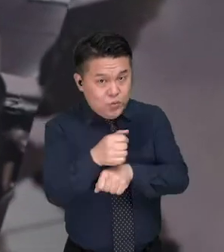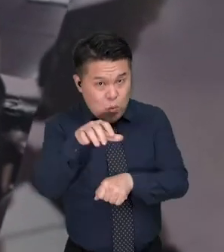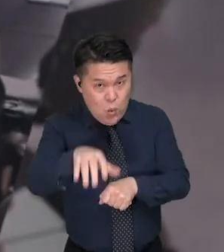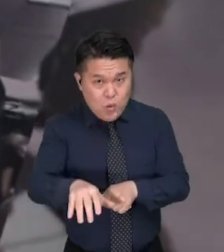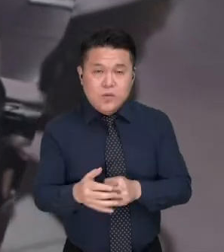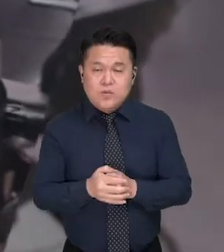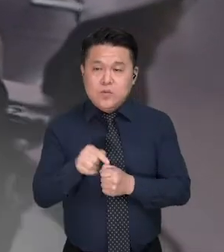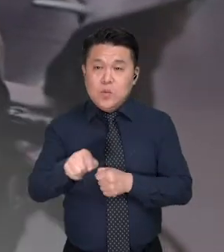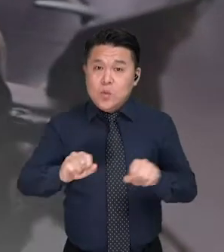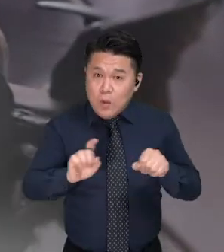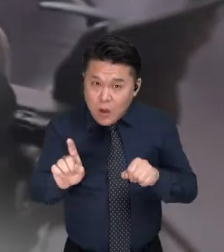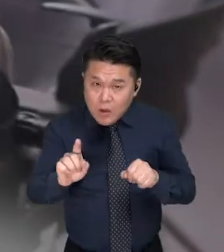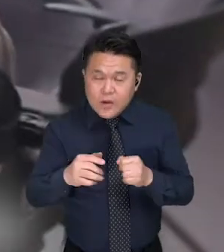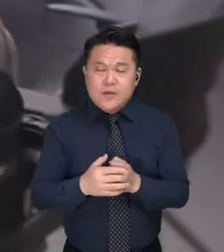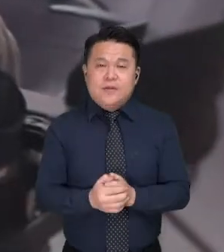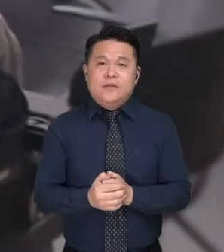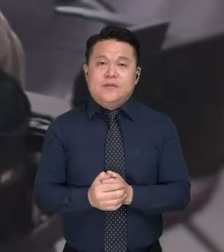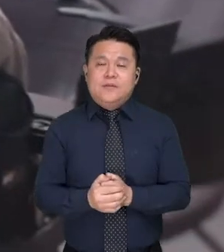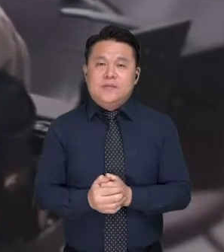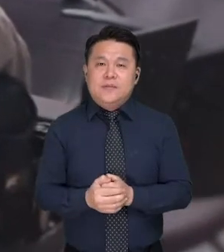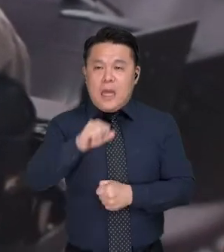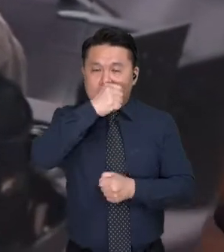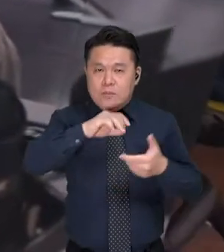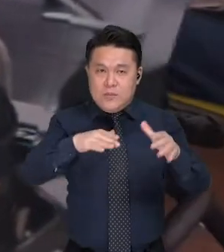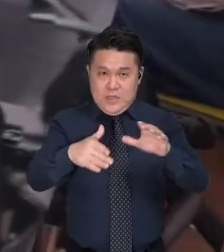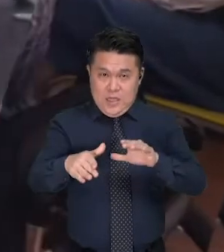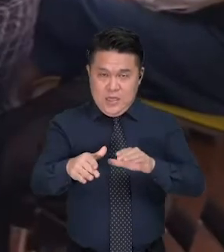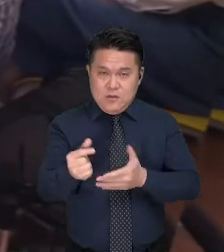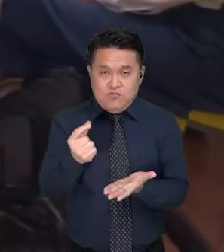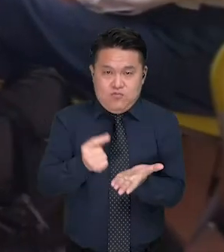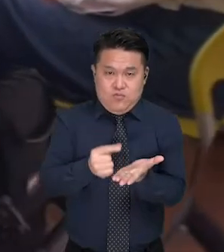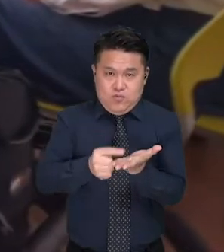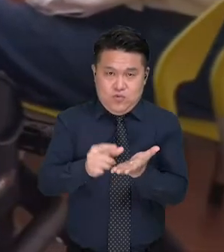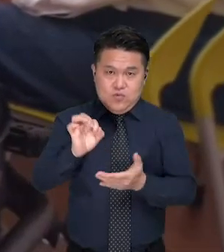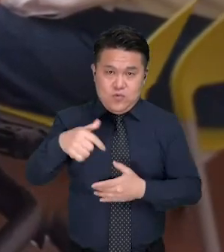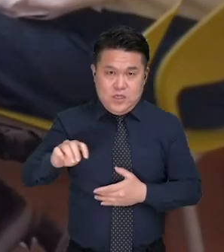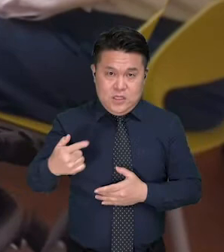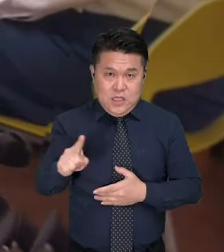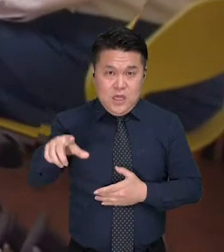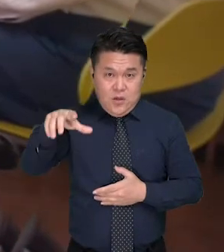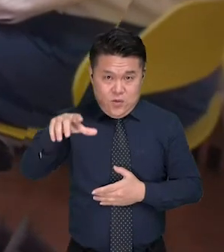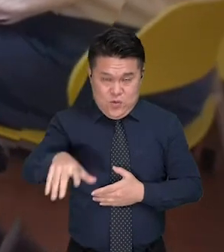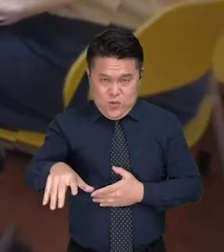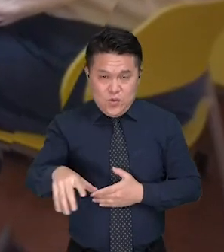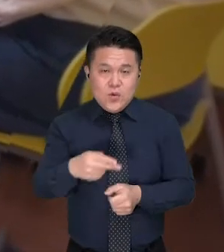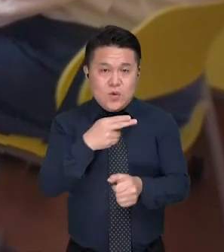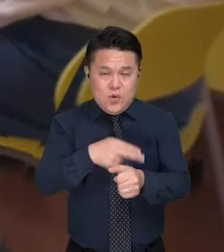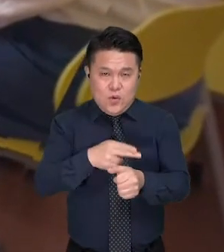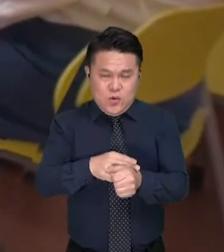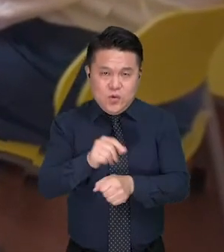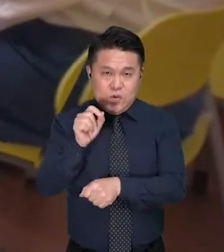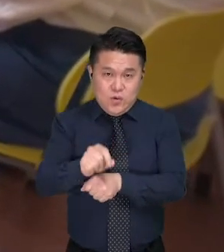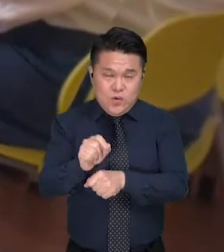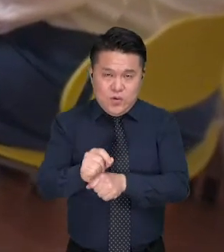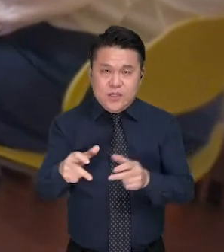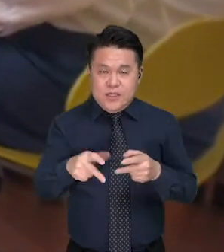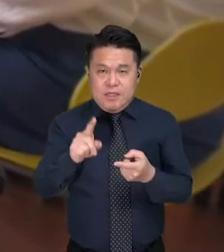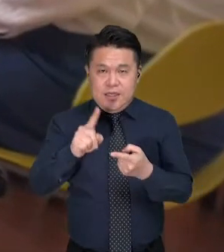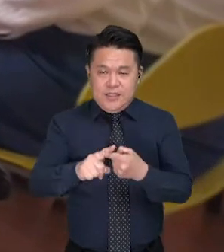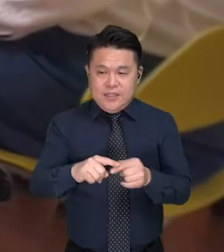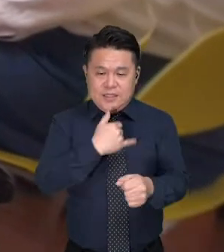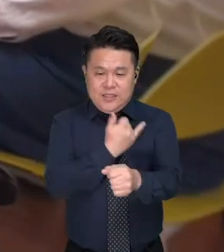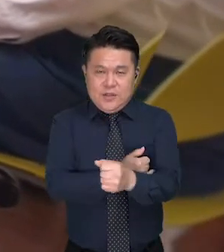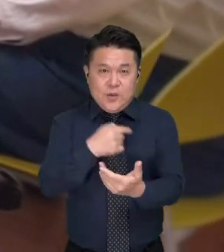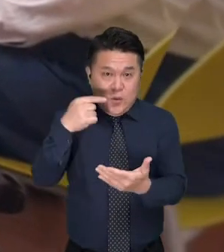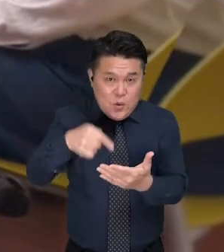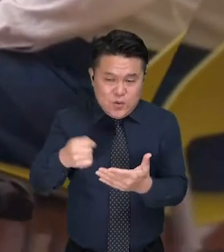장애우 건익문제연구소는 아프리카 우간다 국립초등학교 교원 및 교육공무원 대상 장애인권교육,